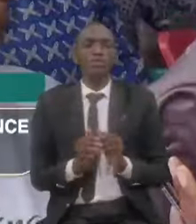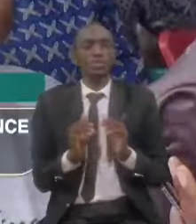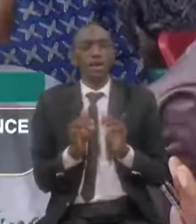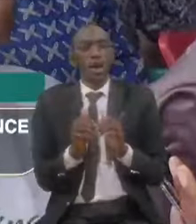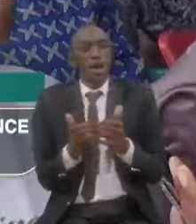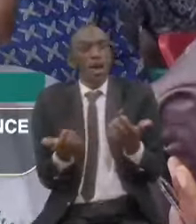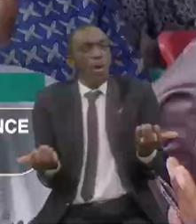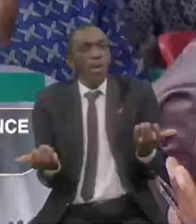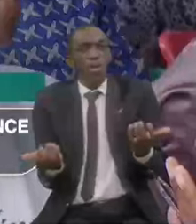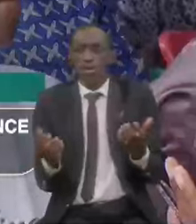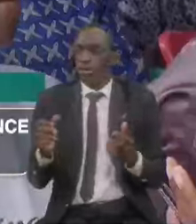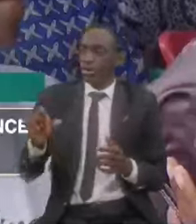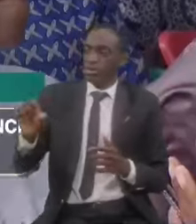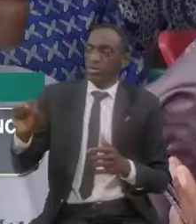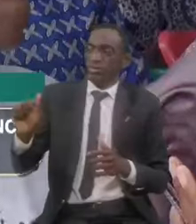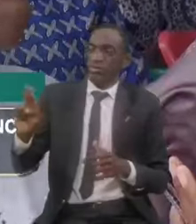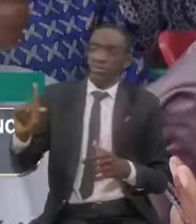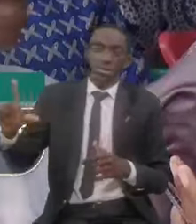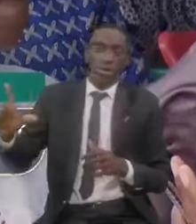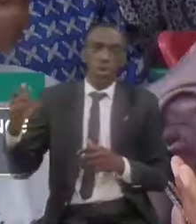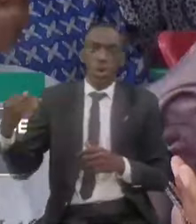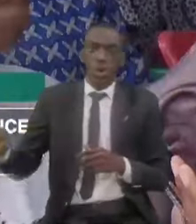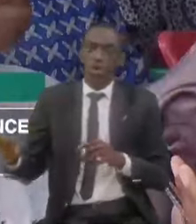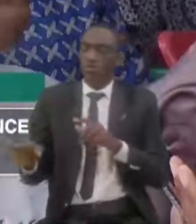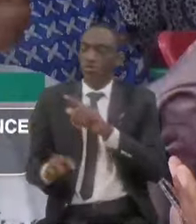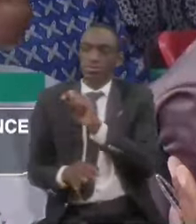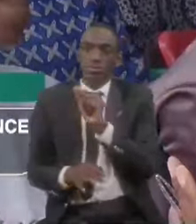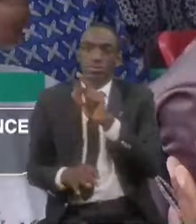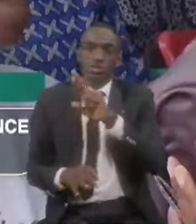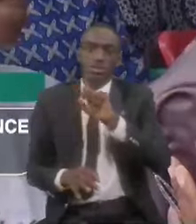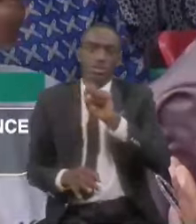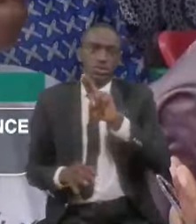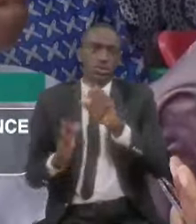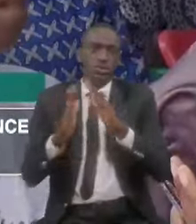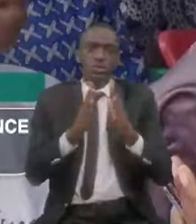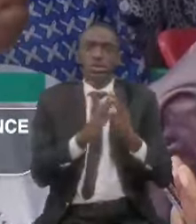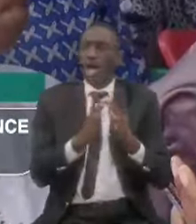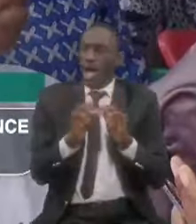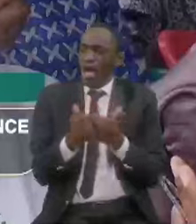Comment Saul de Tarse, comment a-t-il pu réussir